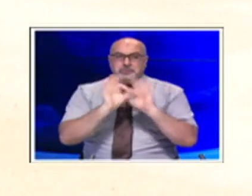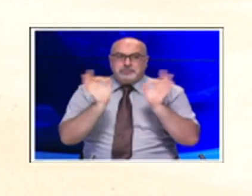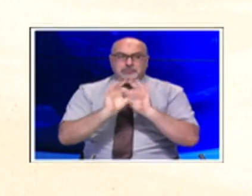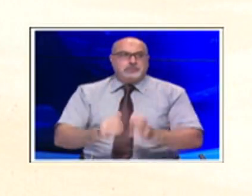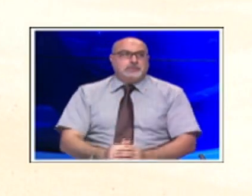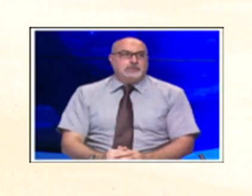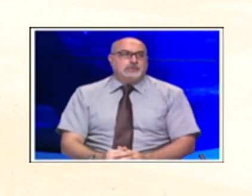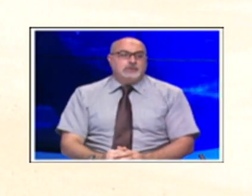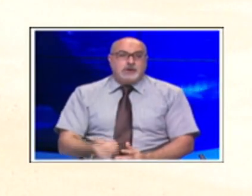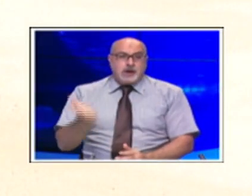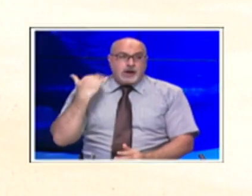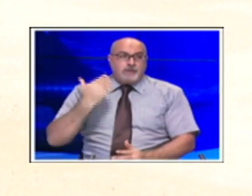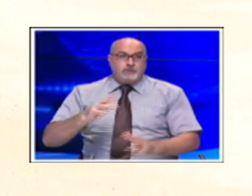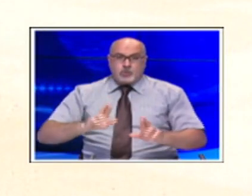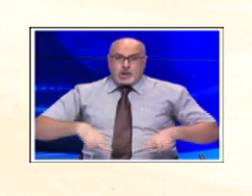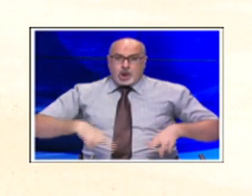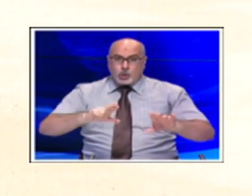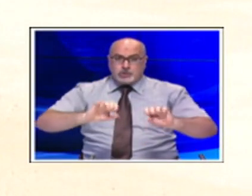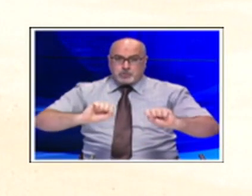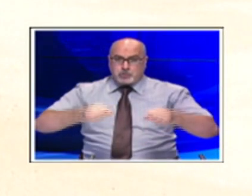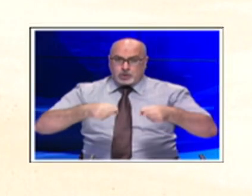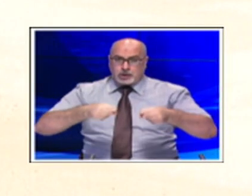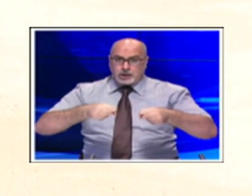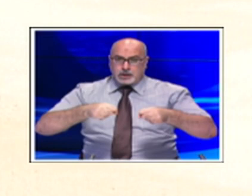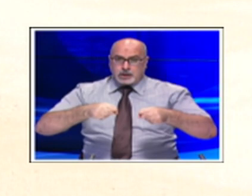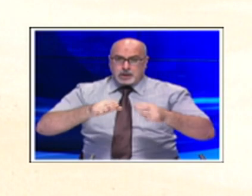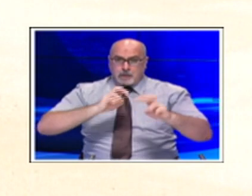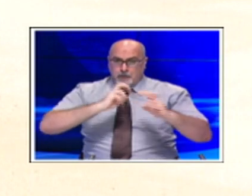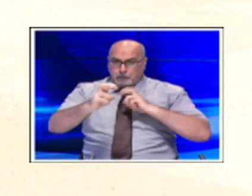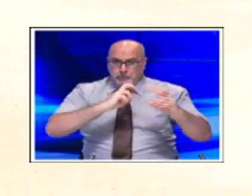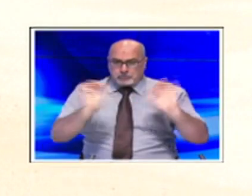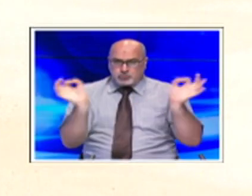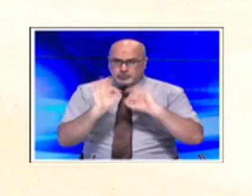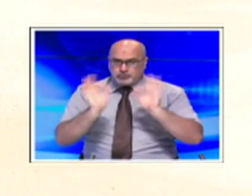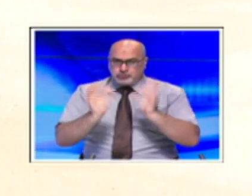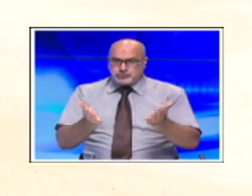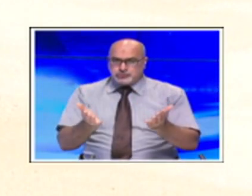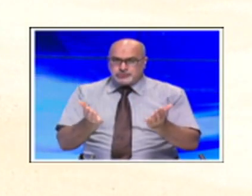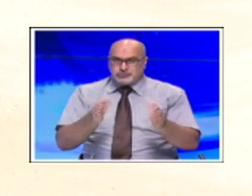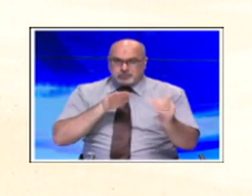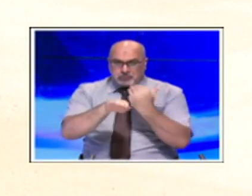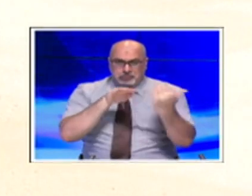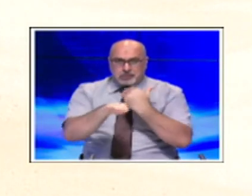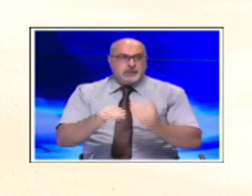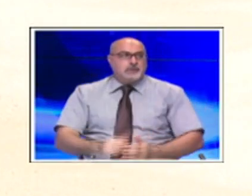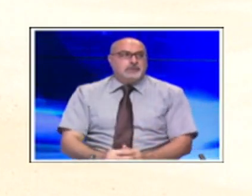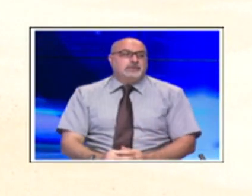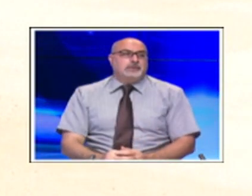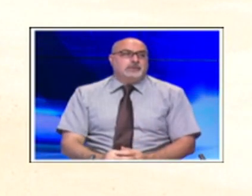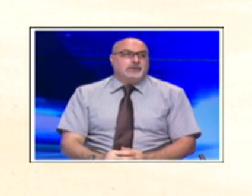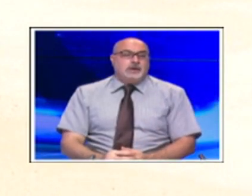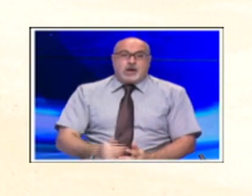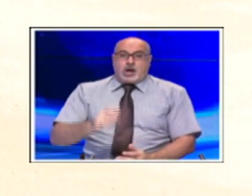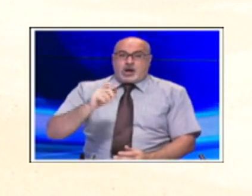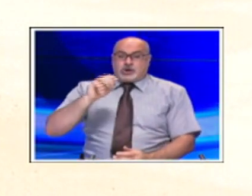الطريق كانت مسكرة، مسكرينها برون بليات واحد ما يمشي فيها، الطريق فيه داري السواعرة. قال لهم هاي المقاول بدا